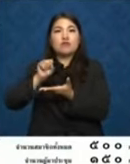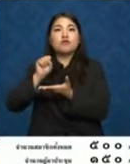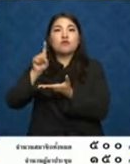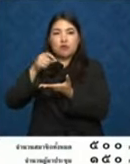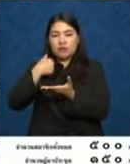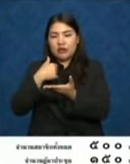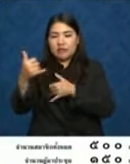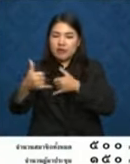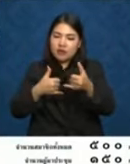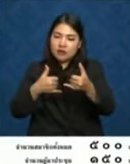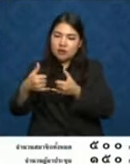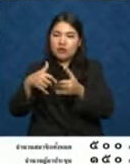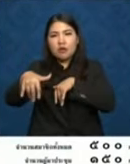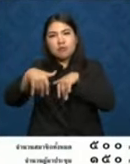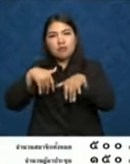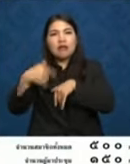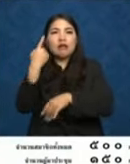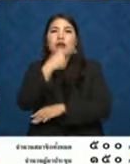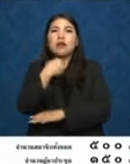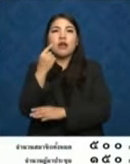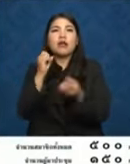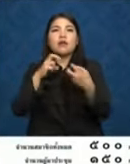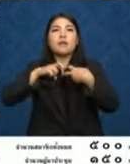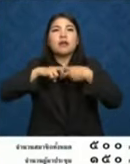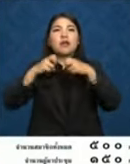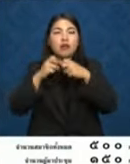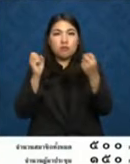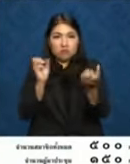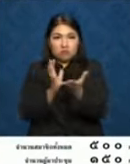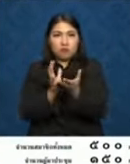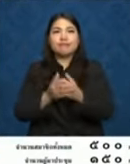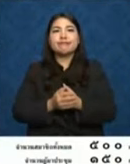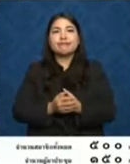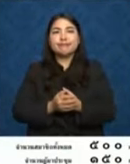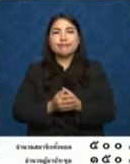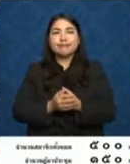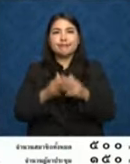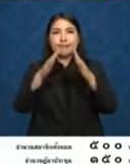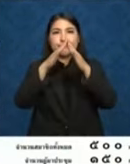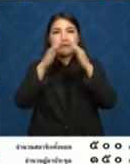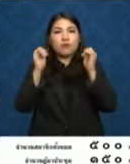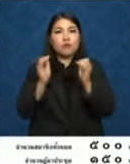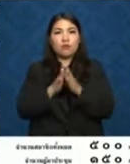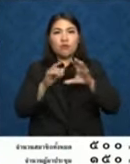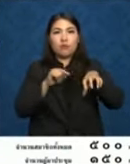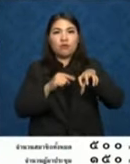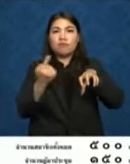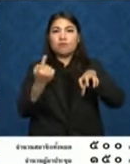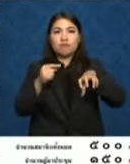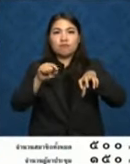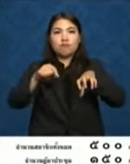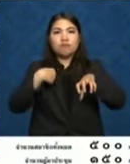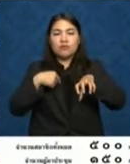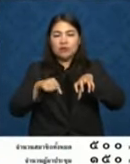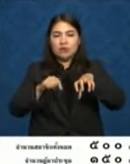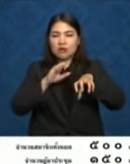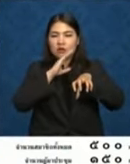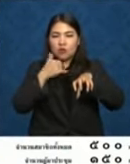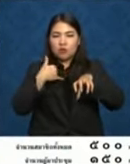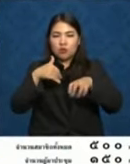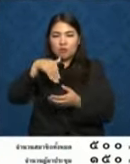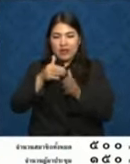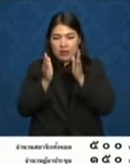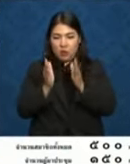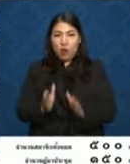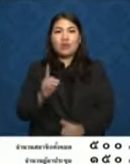สนาและอำเภอใกล้เคียงเป็นเพียงวัดเดียวครับที่สามารถทำพิธีชาปนกิจศพได้ในช่วงเวลาที่เกิดน้ำท่ว